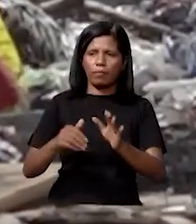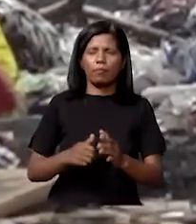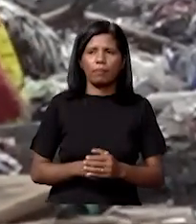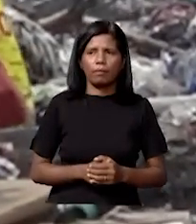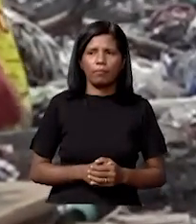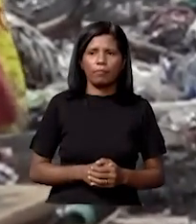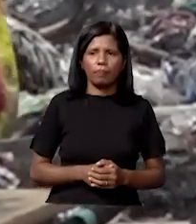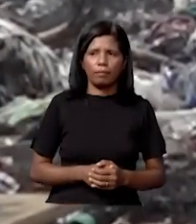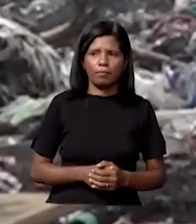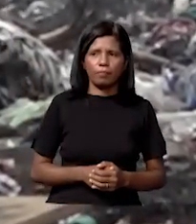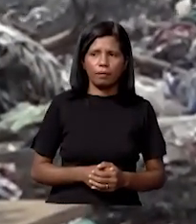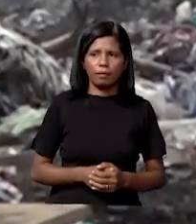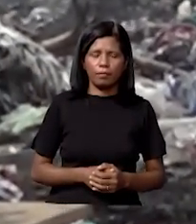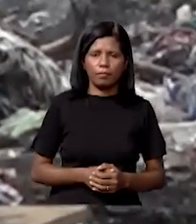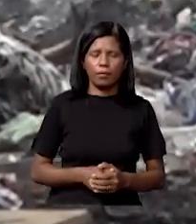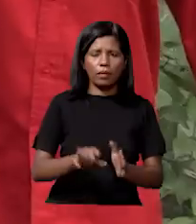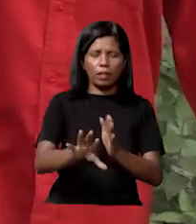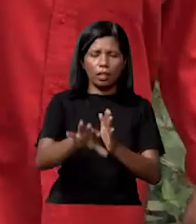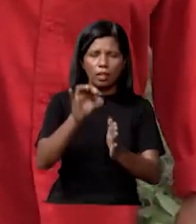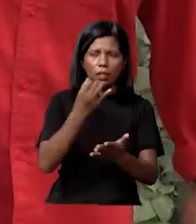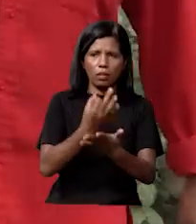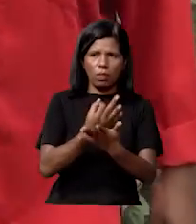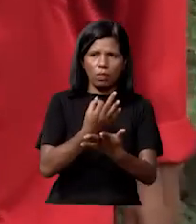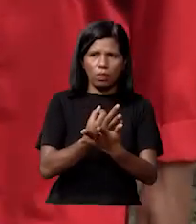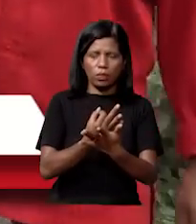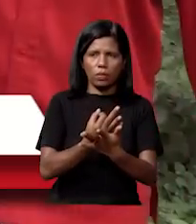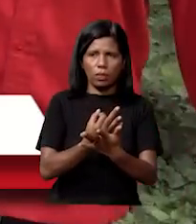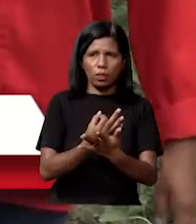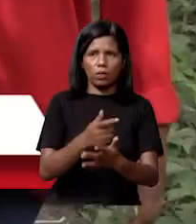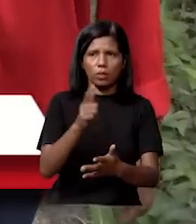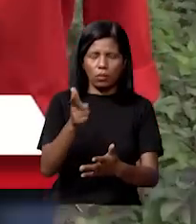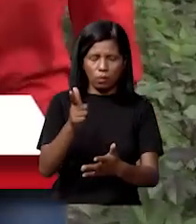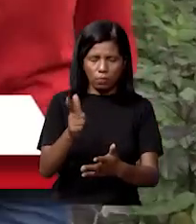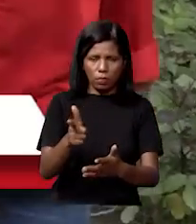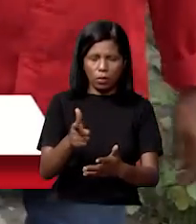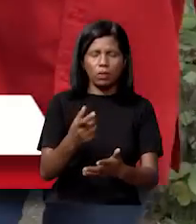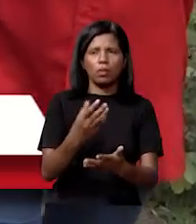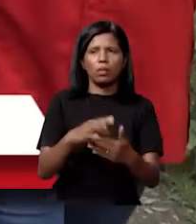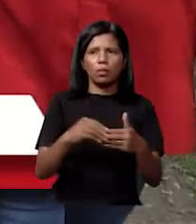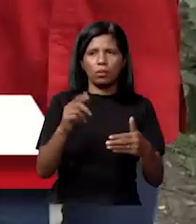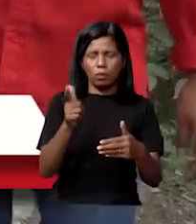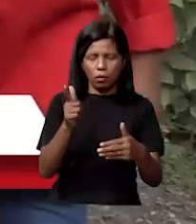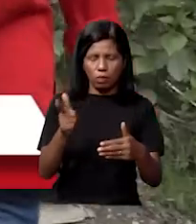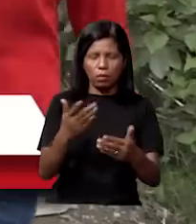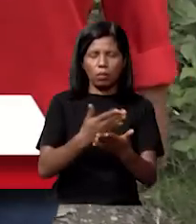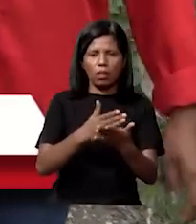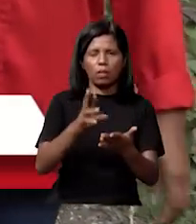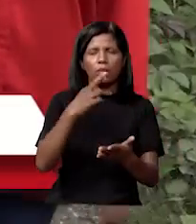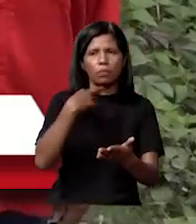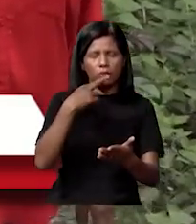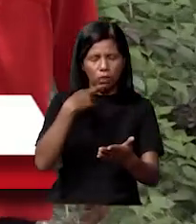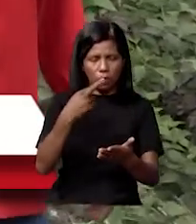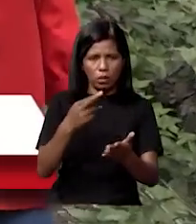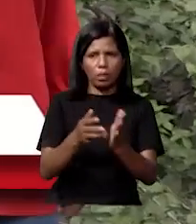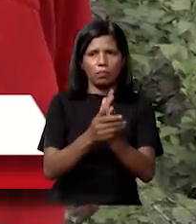hilara hetan be 20-an sirane hol tepos mina